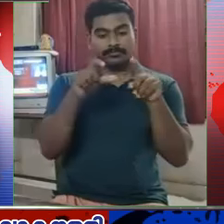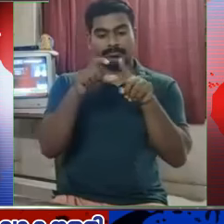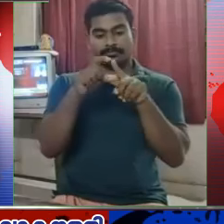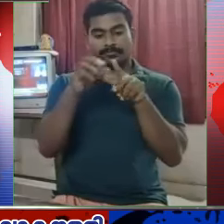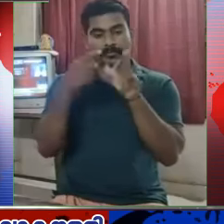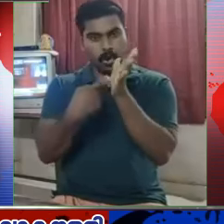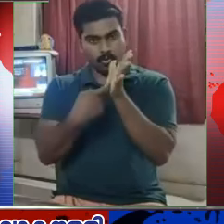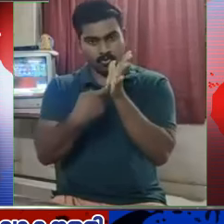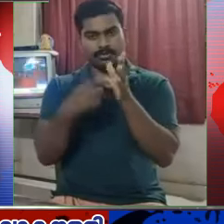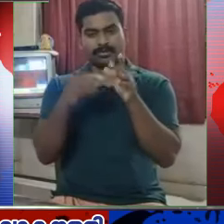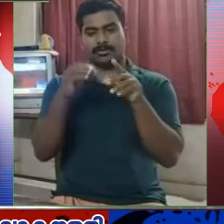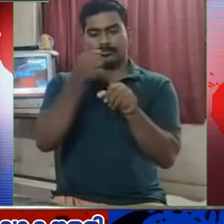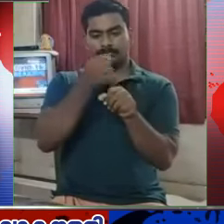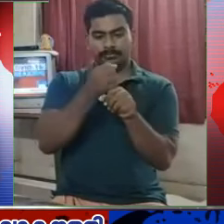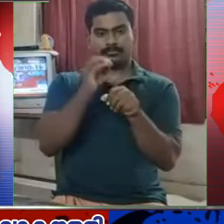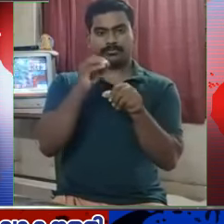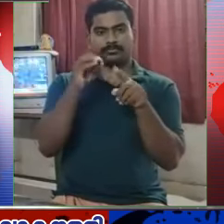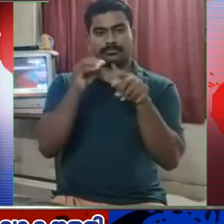17 അംഗ